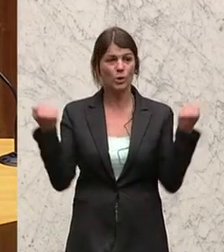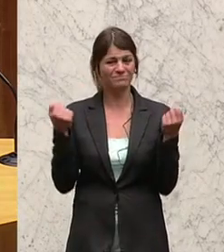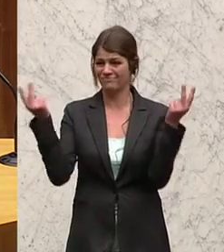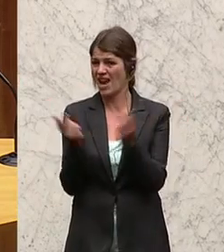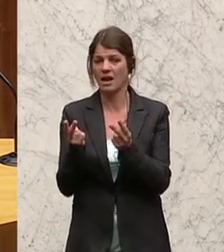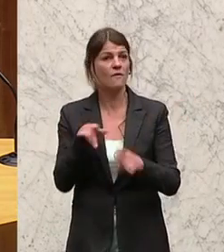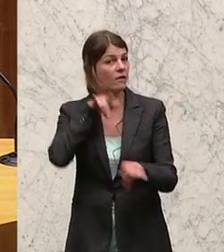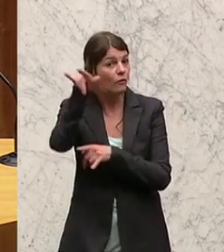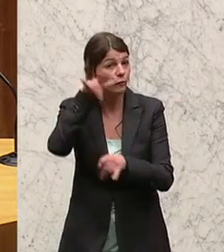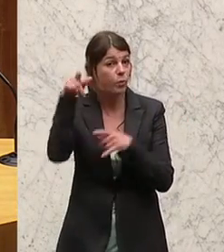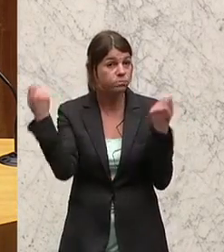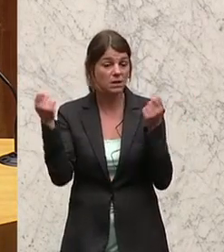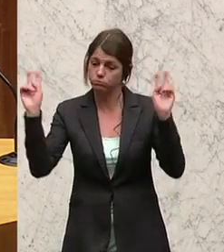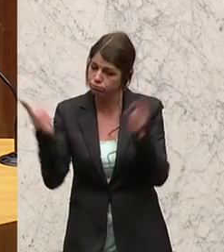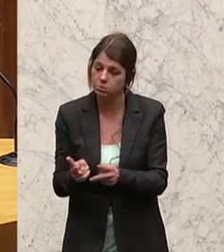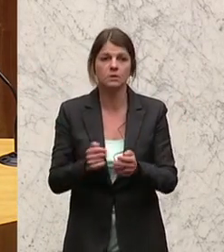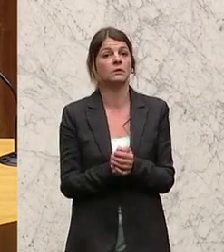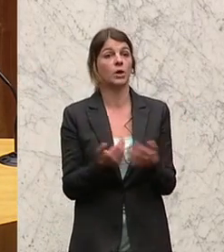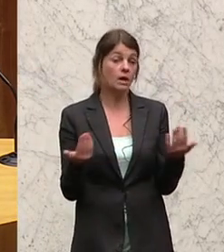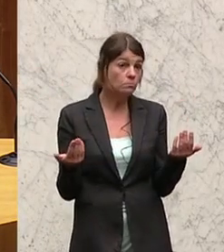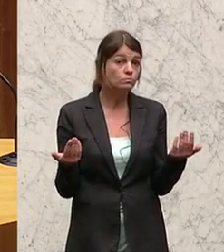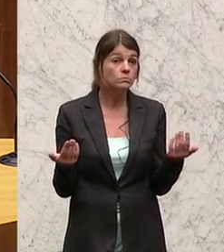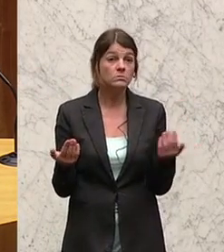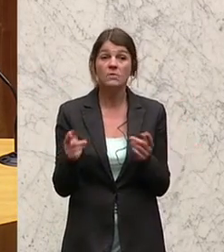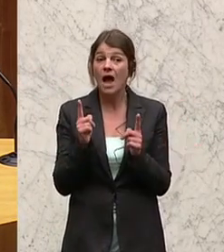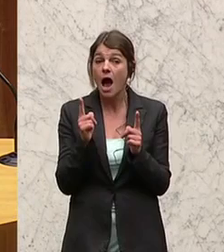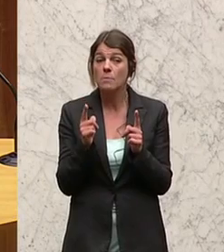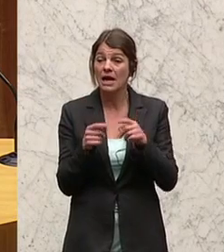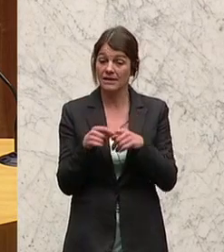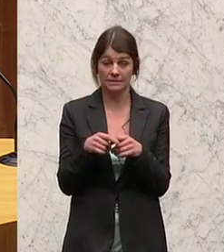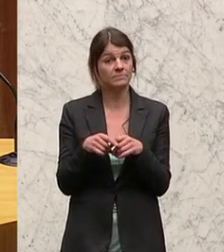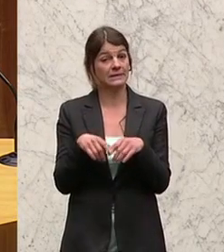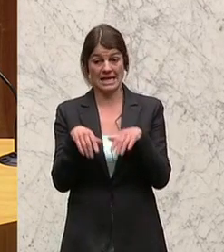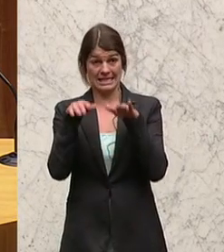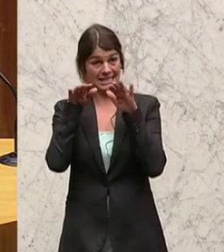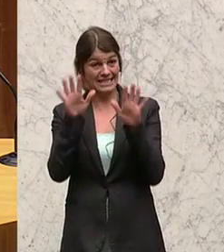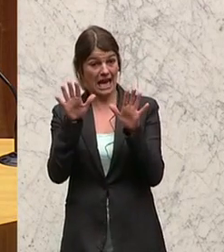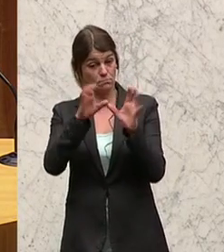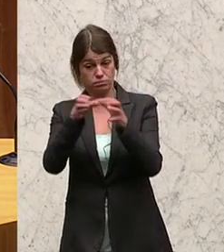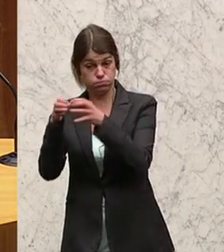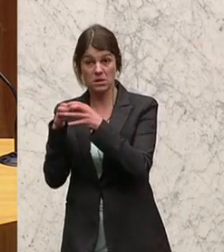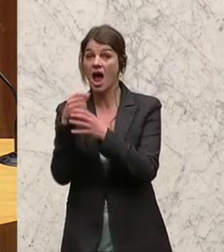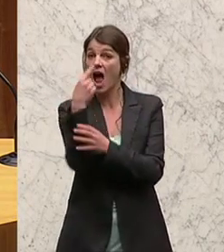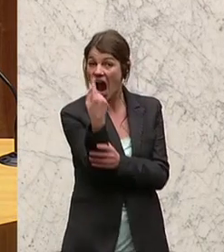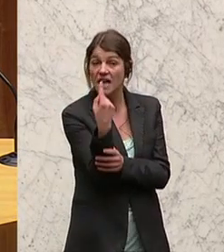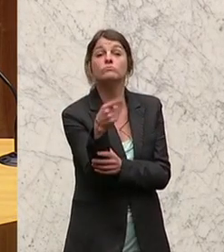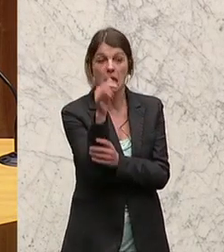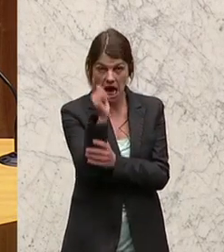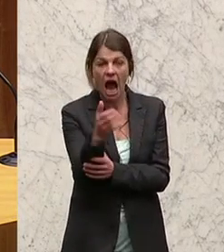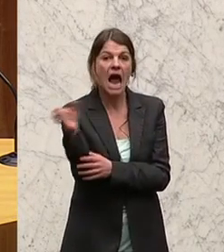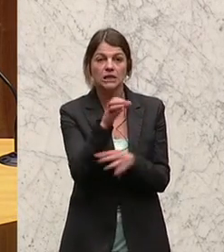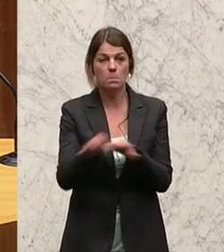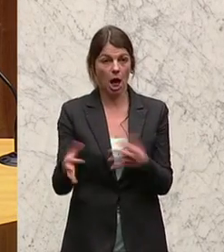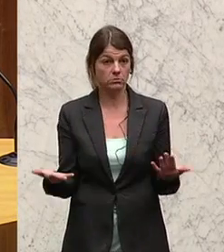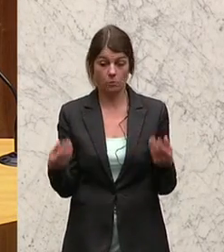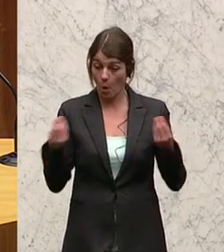Der Flugbetrieb musste stark reduziert werden. Nur eines von 10 Milizbataillonen ist einsatzbereit, weil